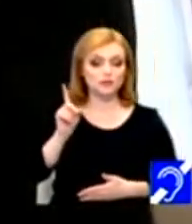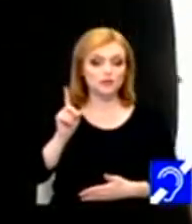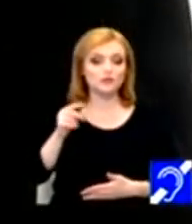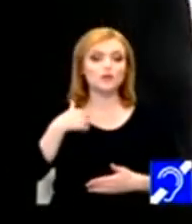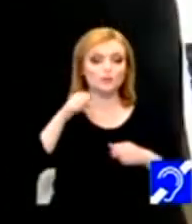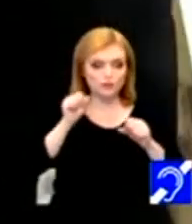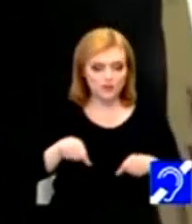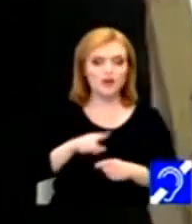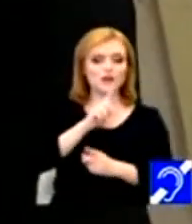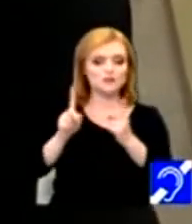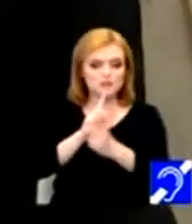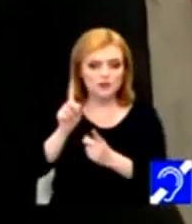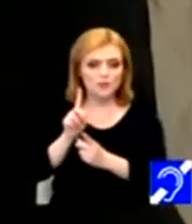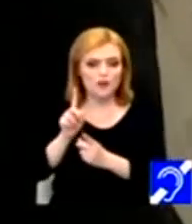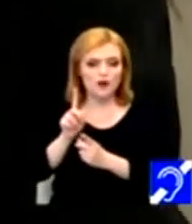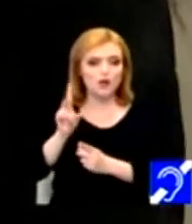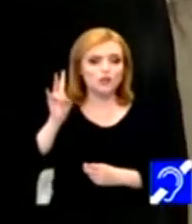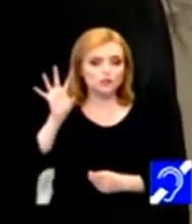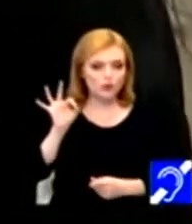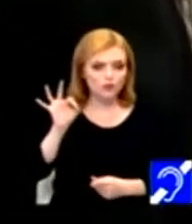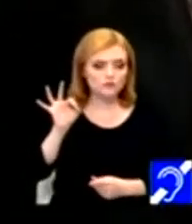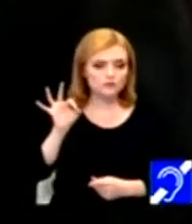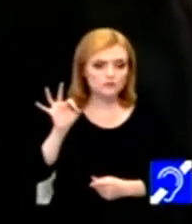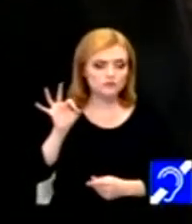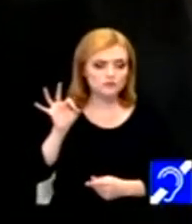putea schimba lucrurile, doar că